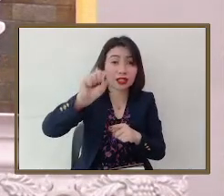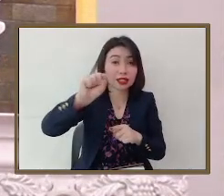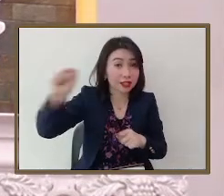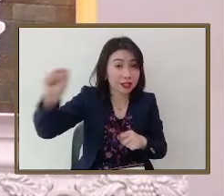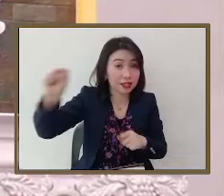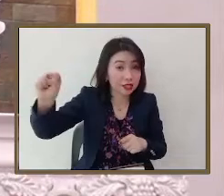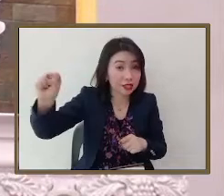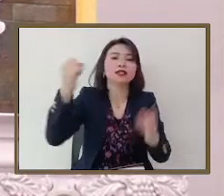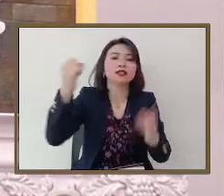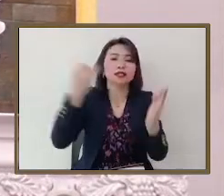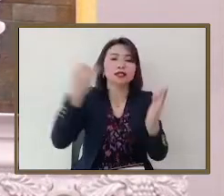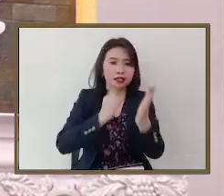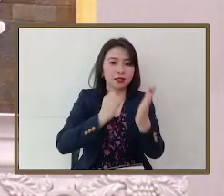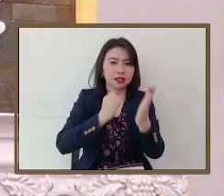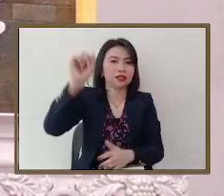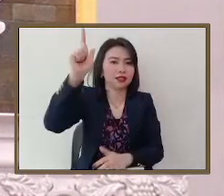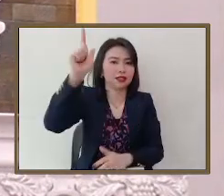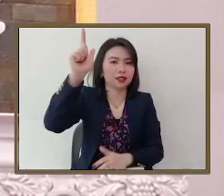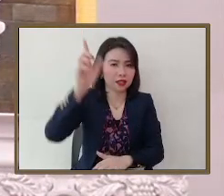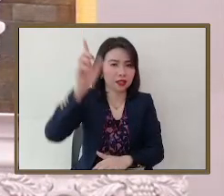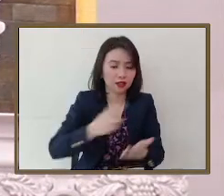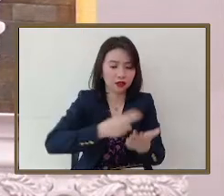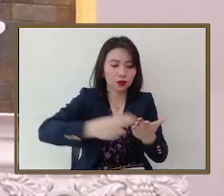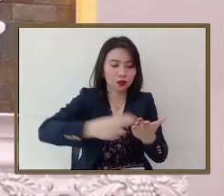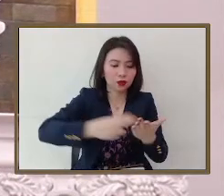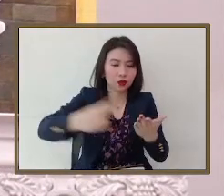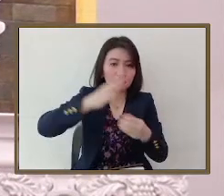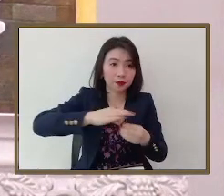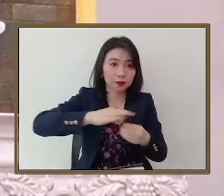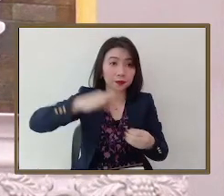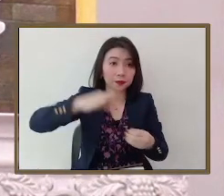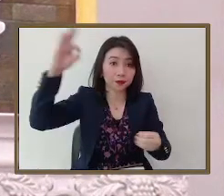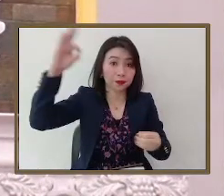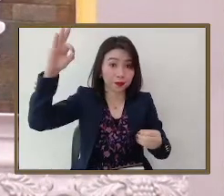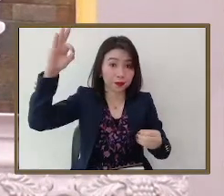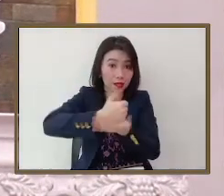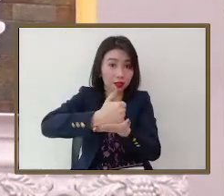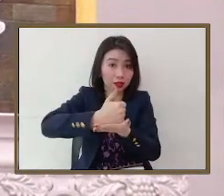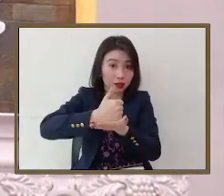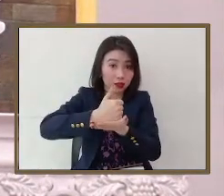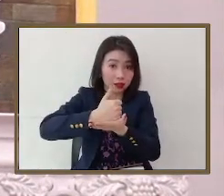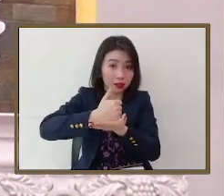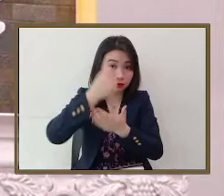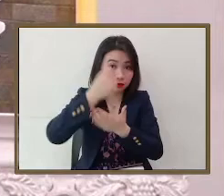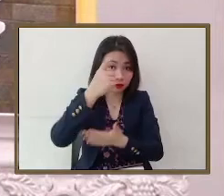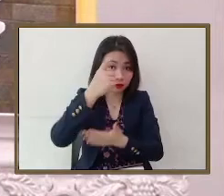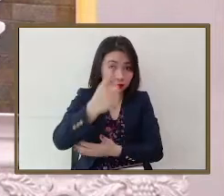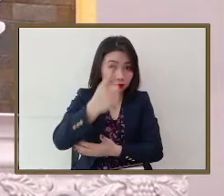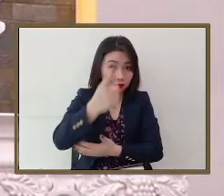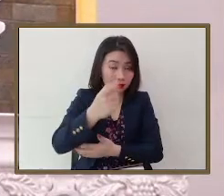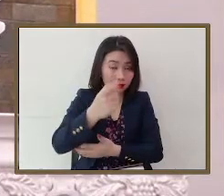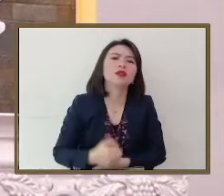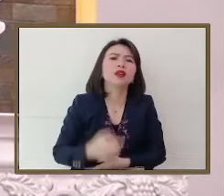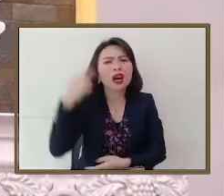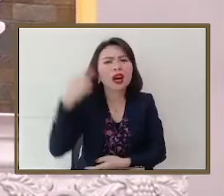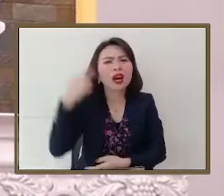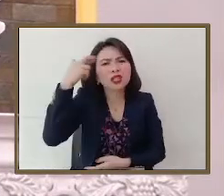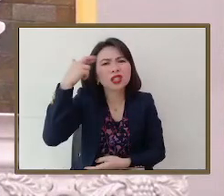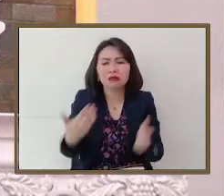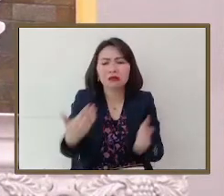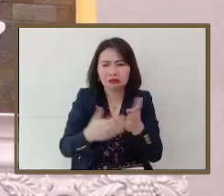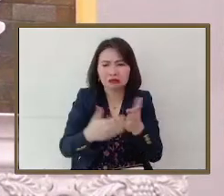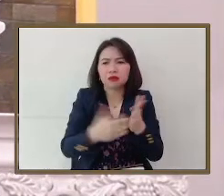God. The Holy Spirit. I hope you're following me. No, kaya ako inuulit mga kapatid para maging